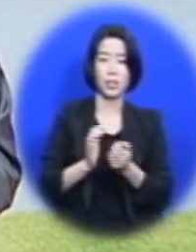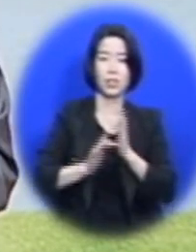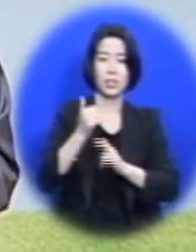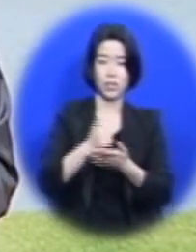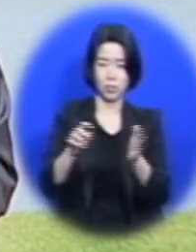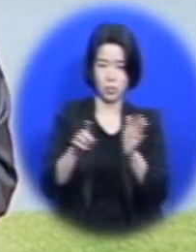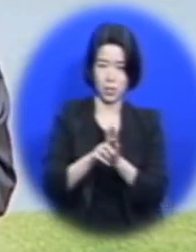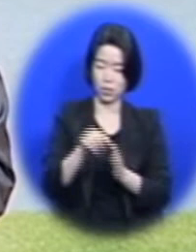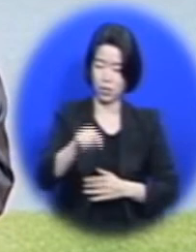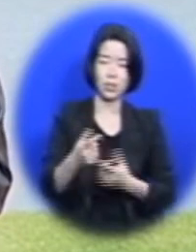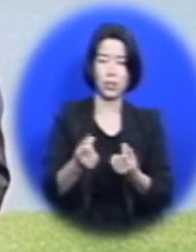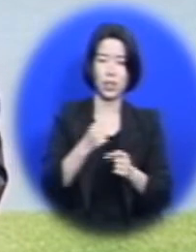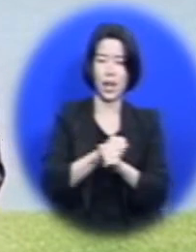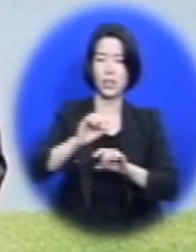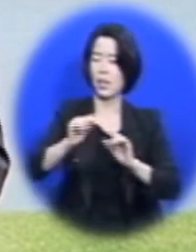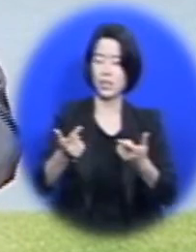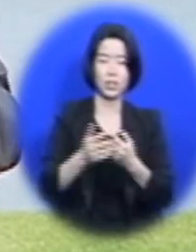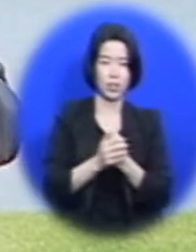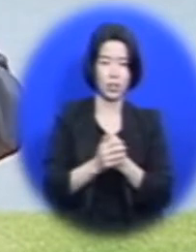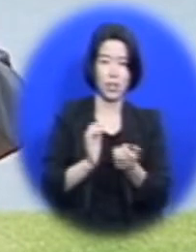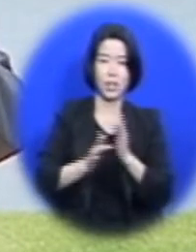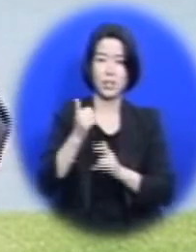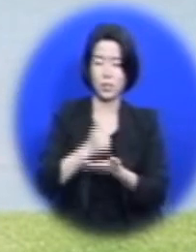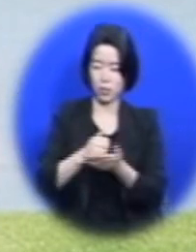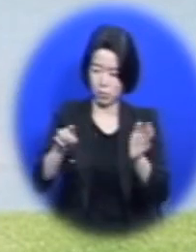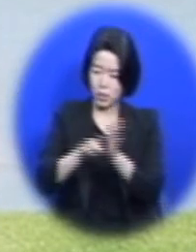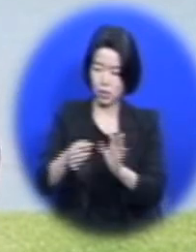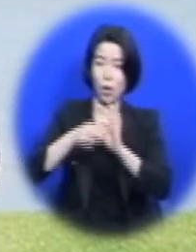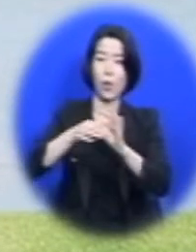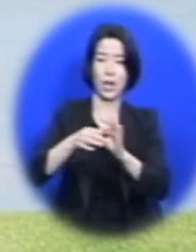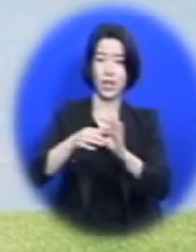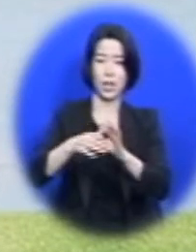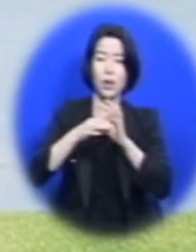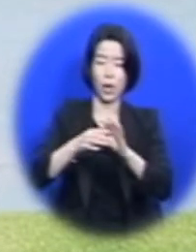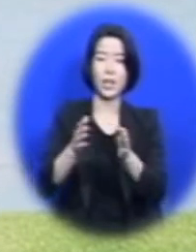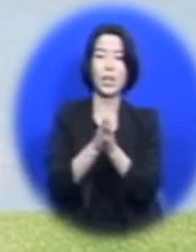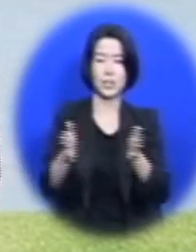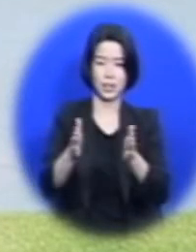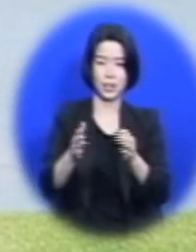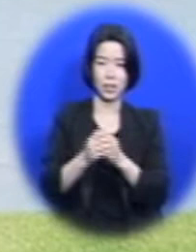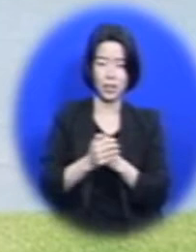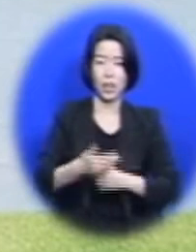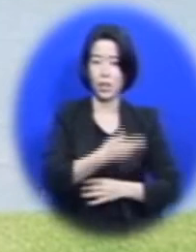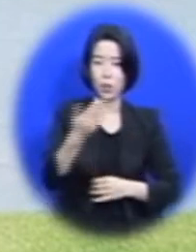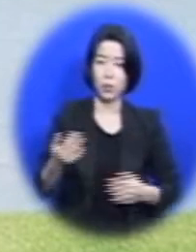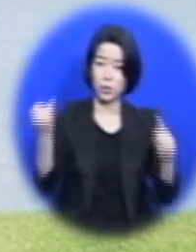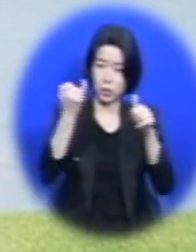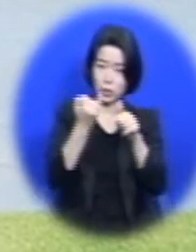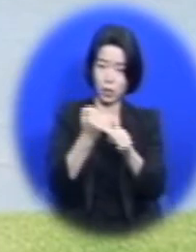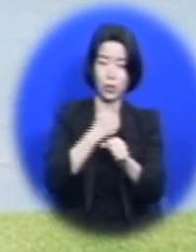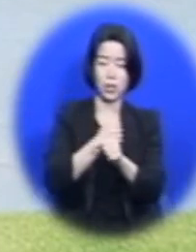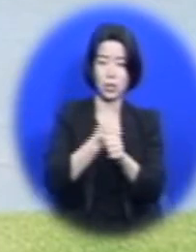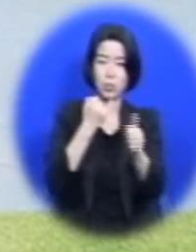예수님을 믿는 건 그렇게 하는 게 아니에요. 예수님을 믿는 거는 관계예요. 관계가 시작이 된 겁니다. 여러분, 결혼해서